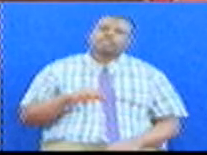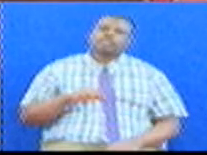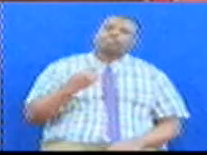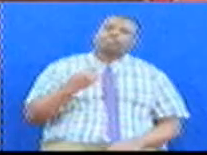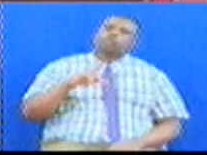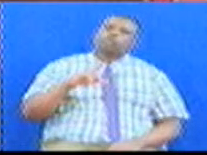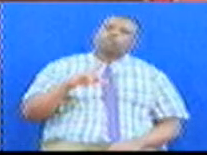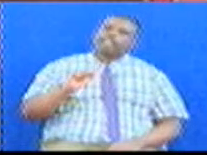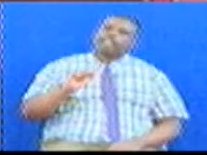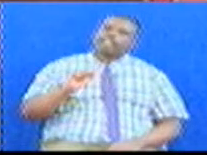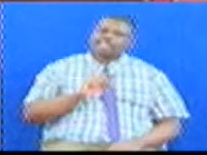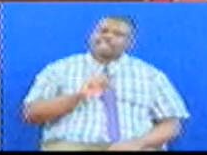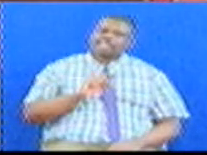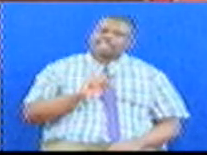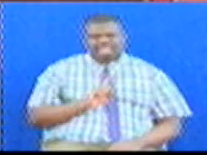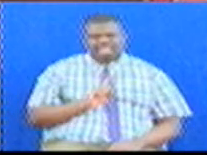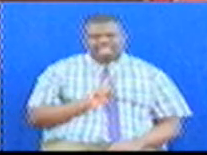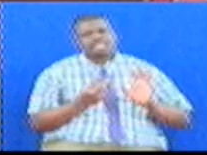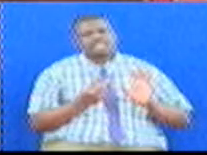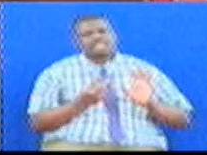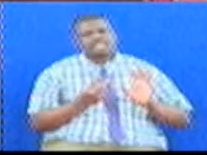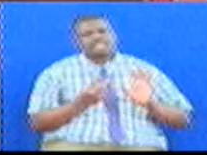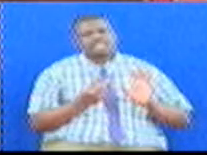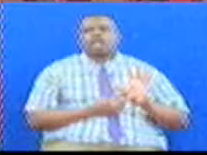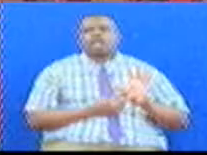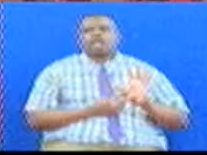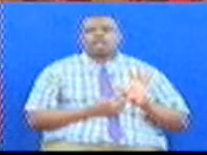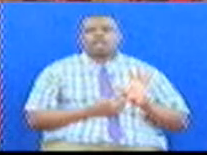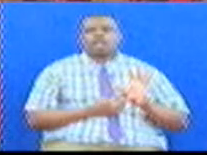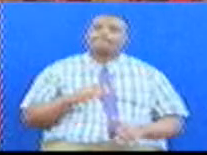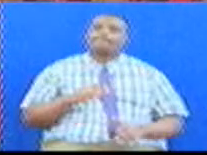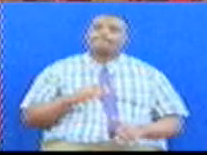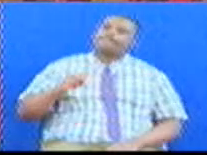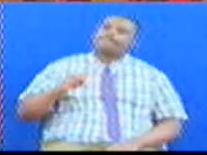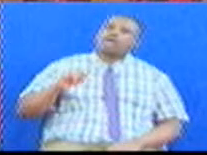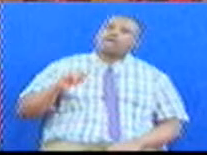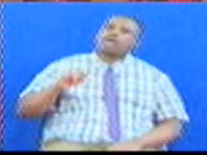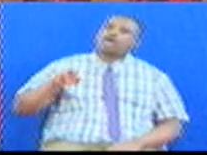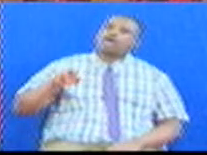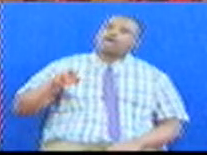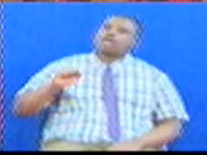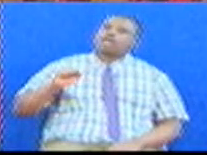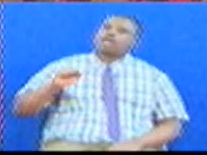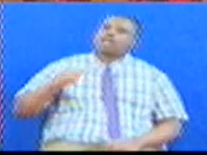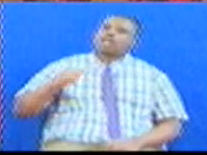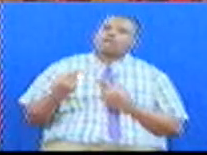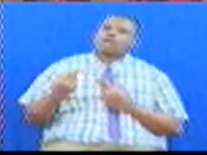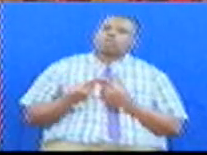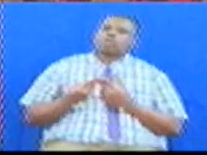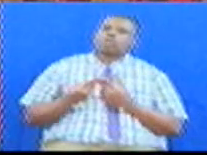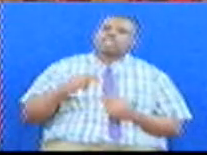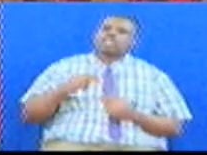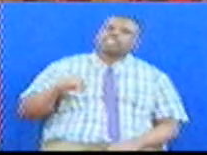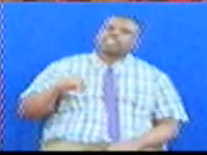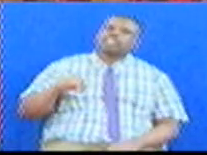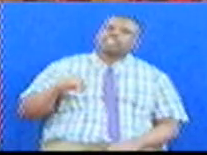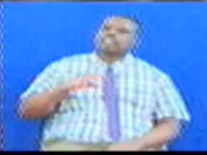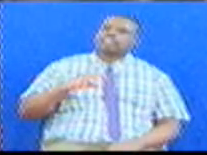kwa dakika saba. Tutaendelea na Mheshimiwa Mara Rioba Chacha. Mheshimiwa Dr. Lamek Mwigulu Nchemba